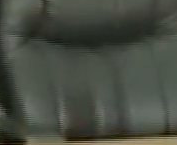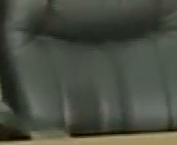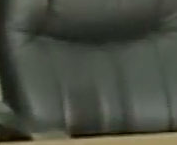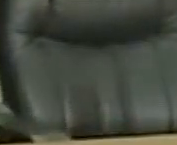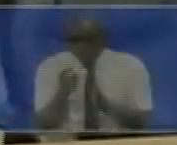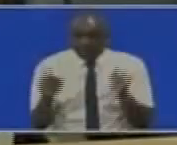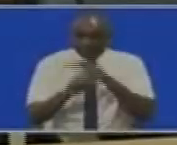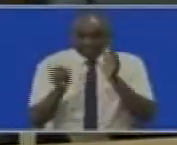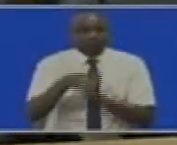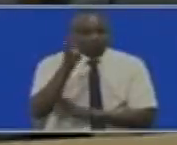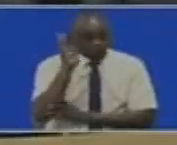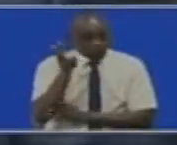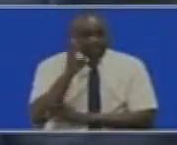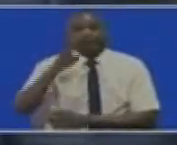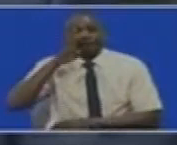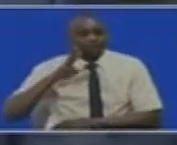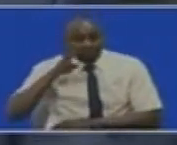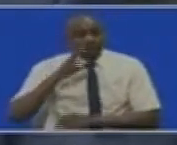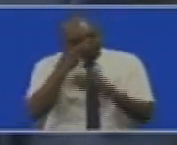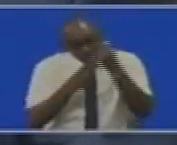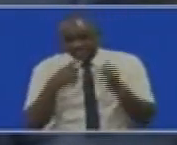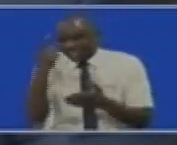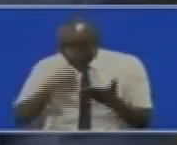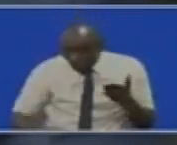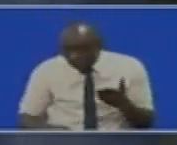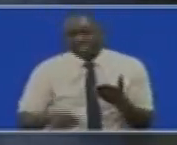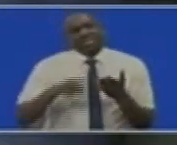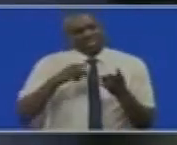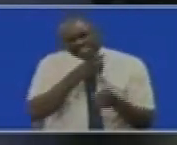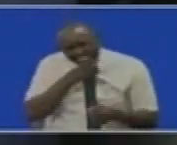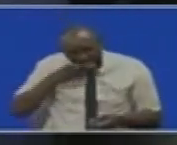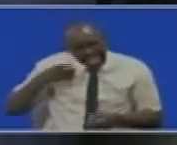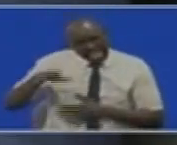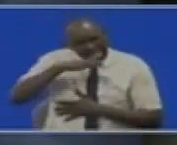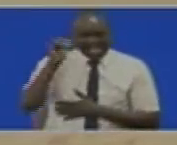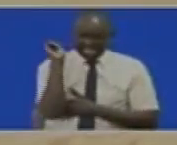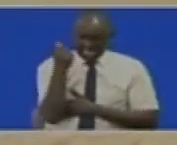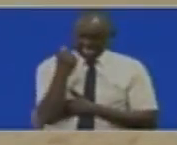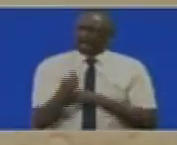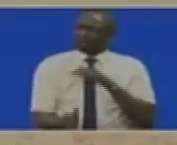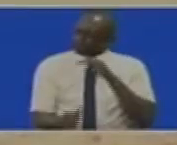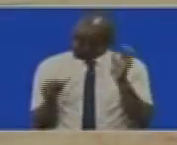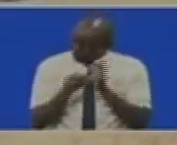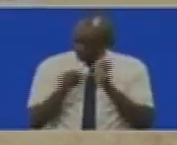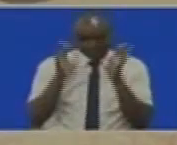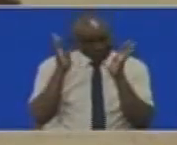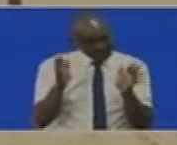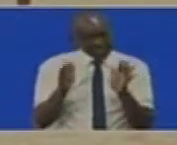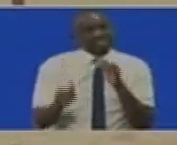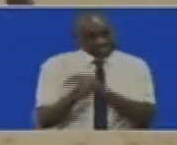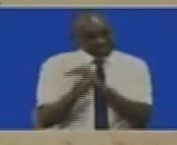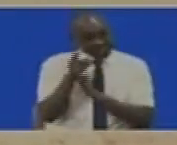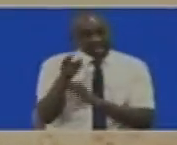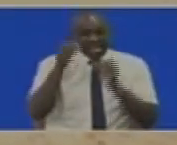akiandamana na waziri wa maji Eugene Wamalwa wote wamekiri kwamba hali ya ukame nchini Kenya ni tatizo sugu ambalo huenda suluhu